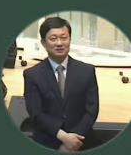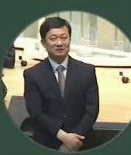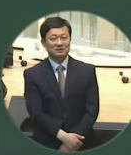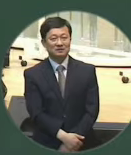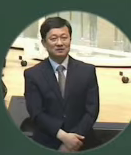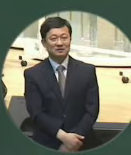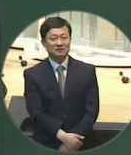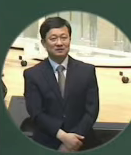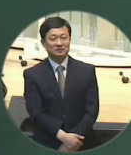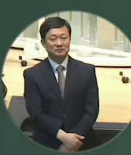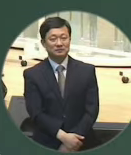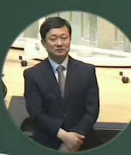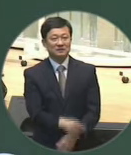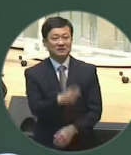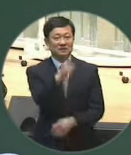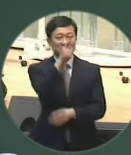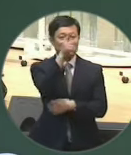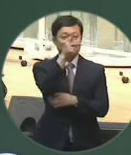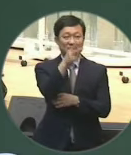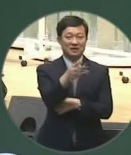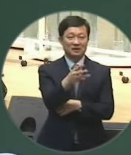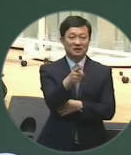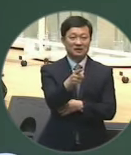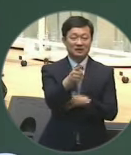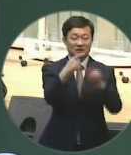labeled as cults. 이 세계가